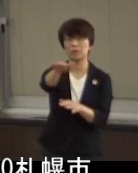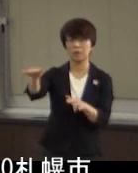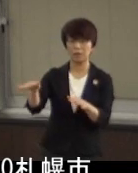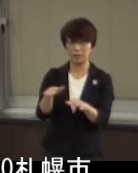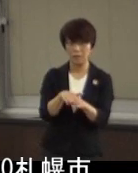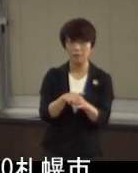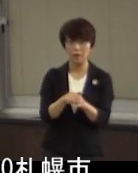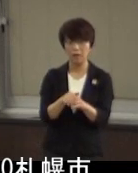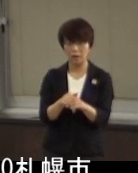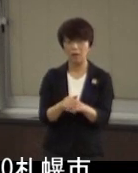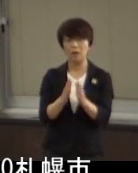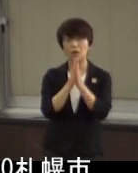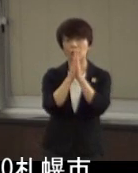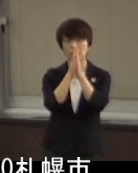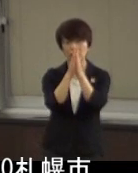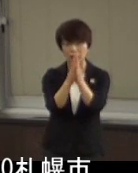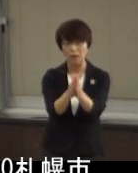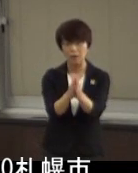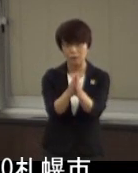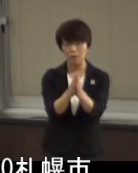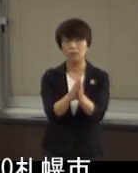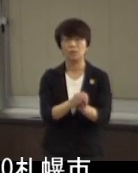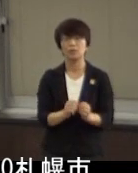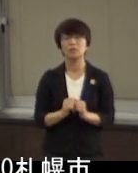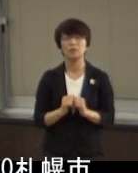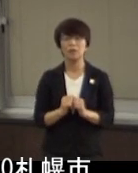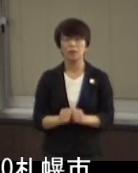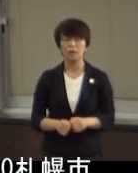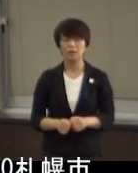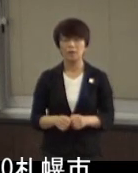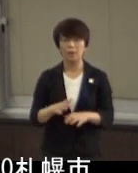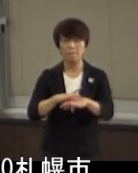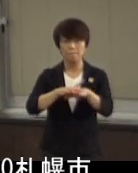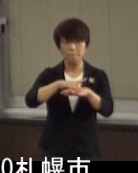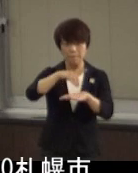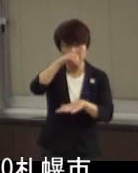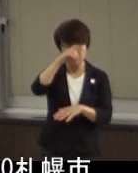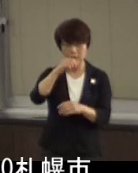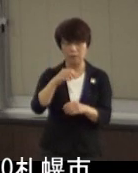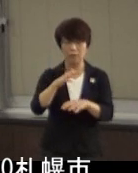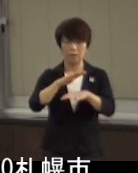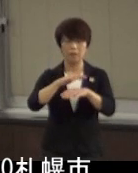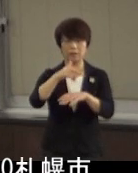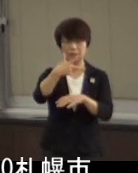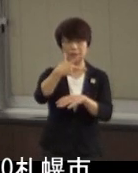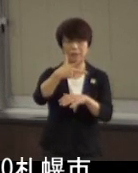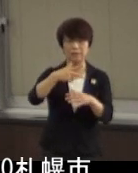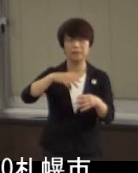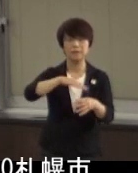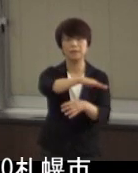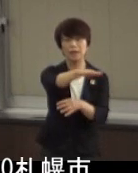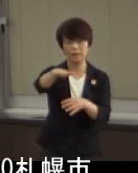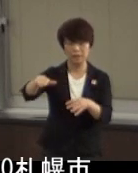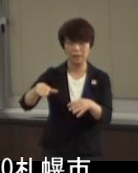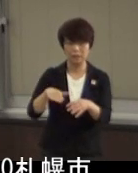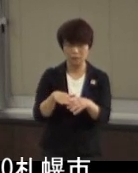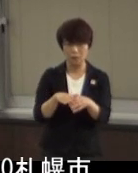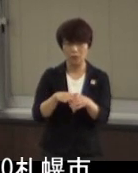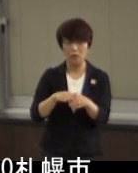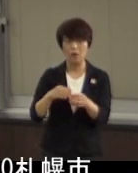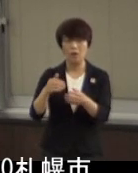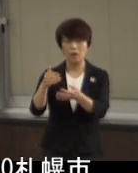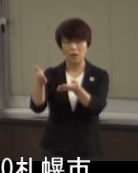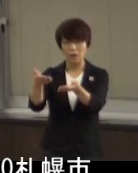のことをお願いを申し上げます。まず市内全域の接待を伴う飲食